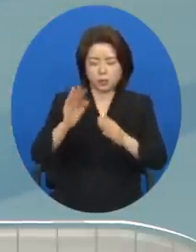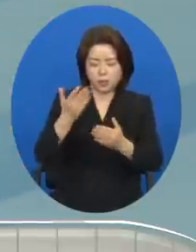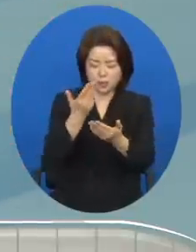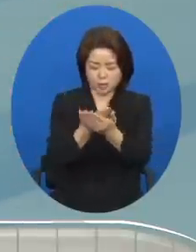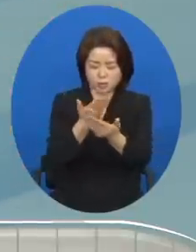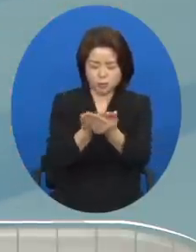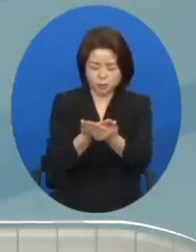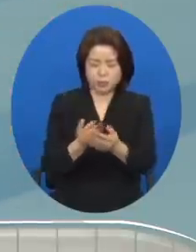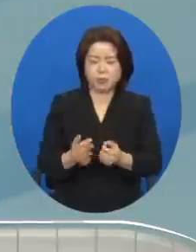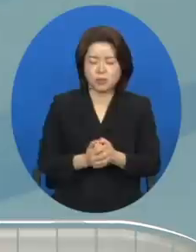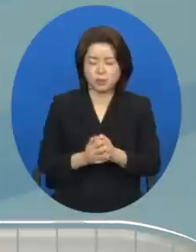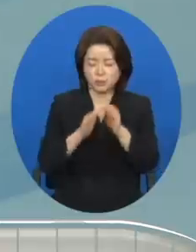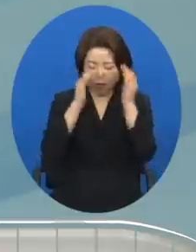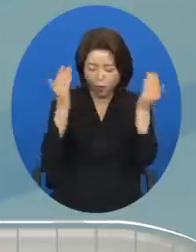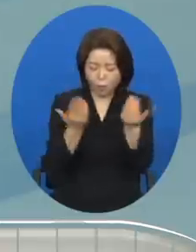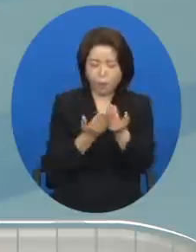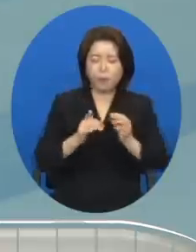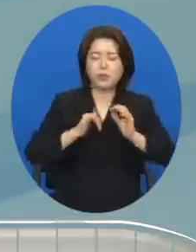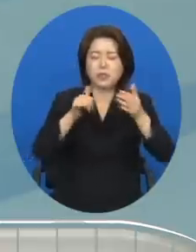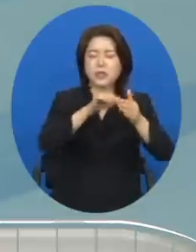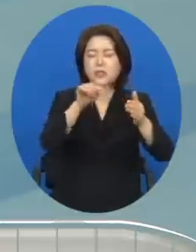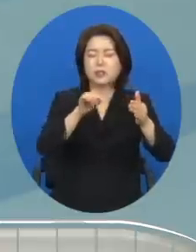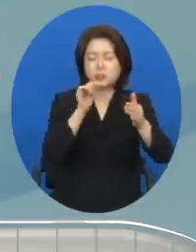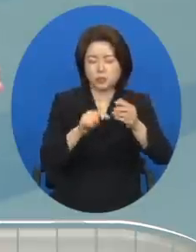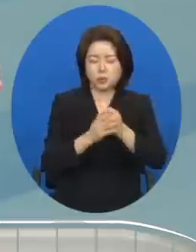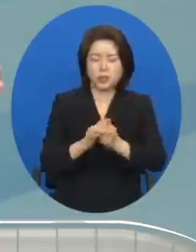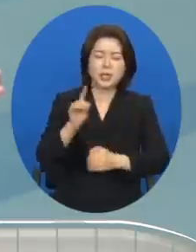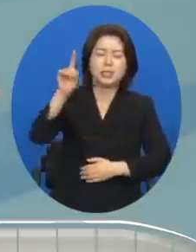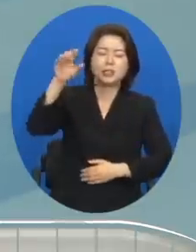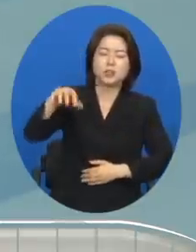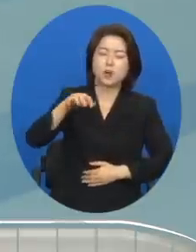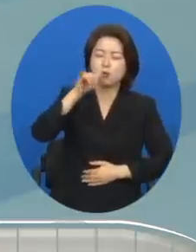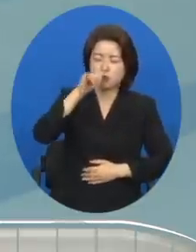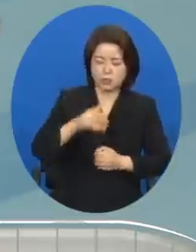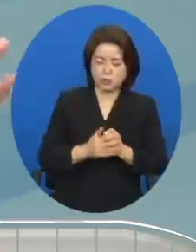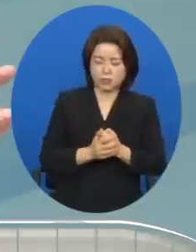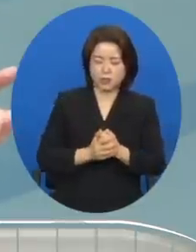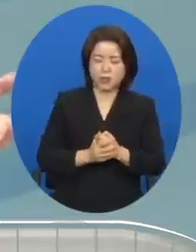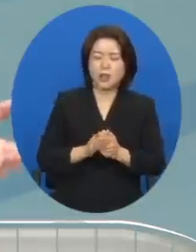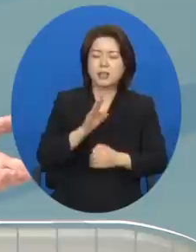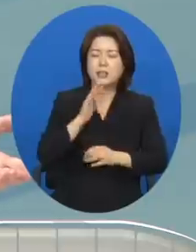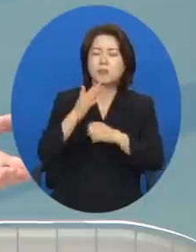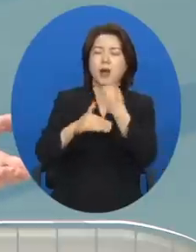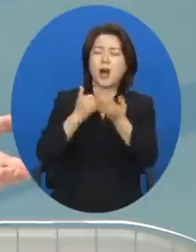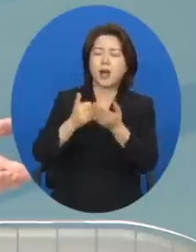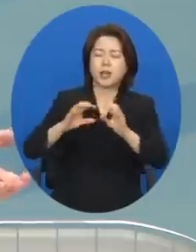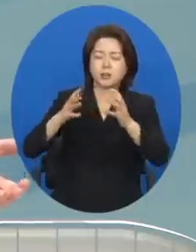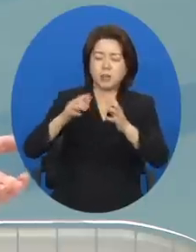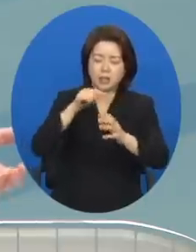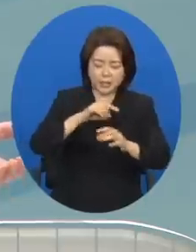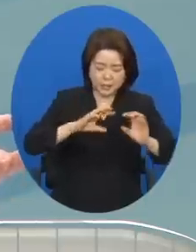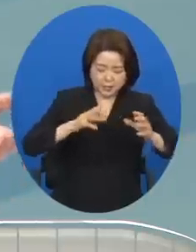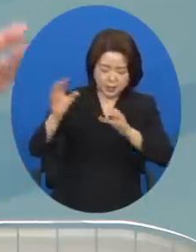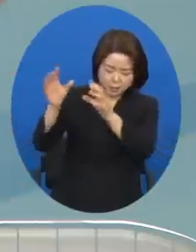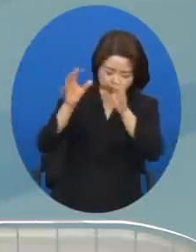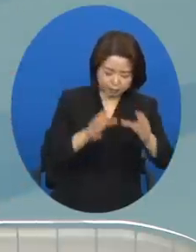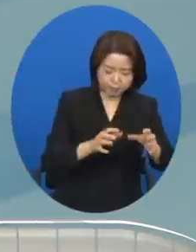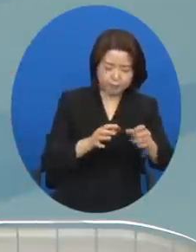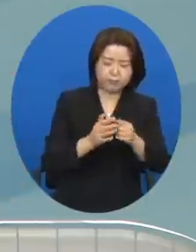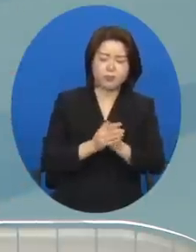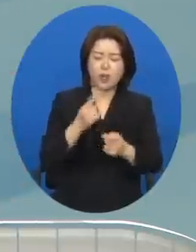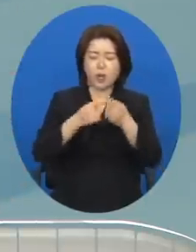주옵소서. 온 세상 중에 천국이 있구나, 하나님의 나라가 이 땅에 임했구나, 교회를